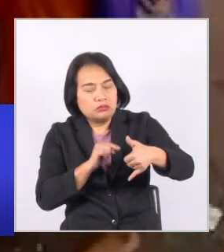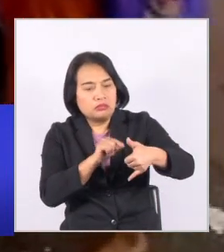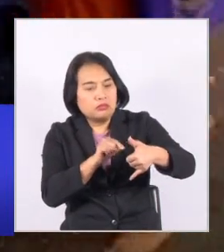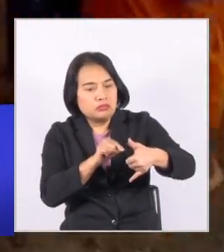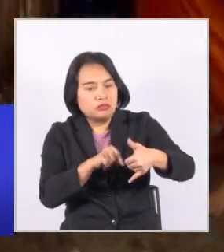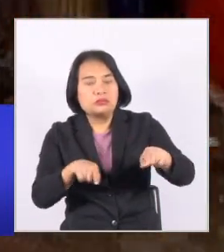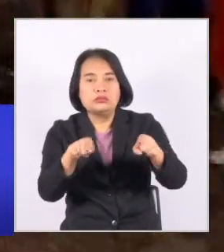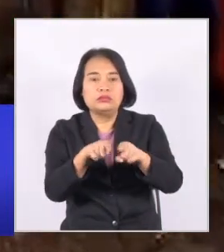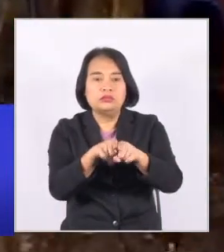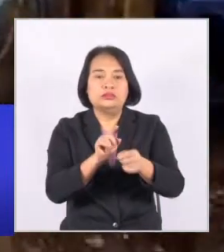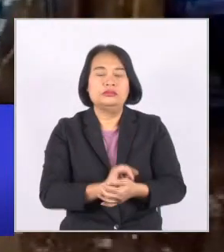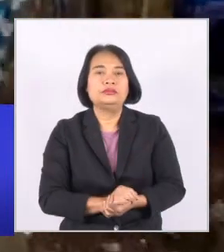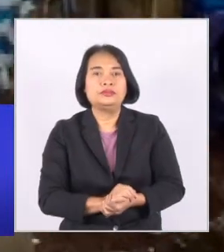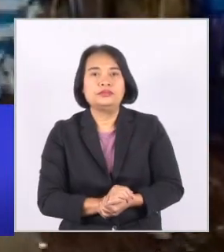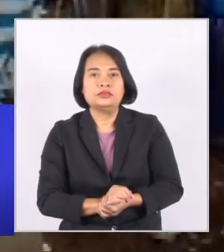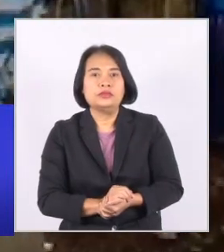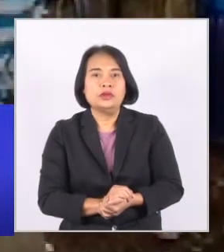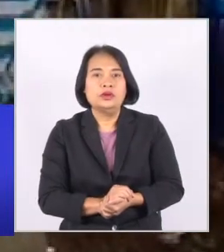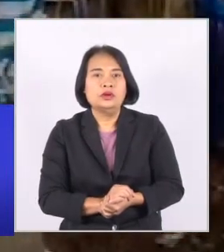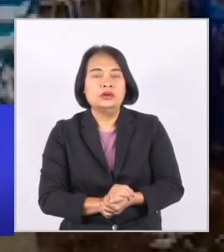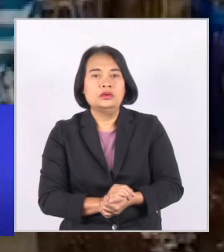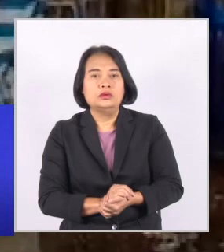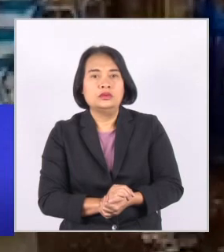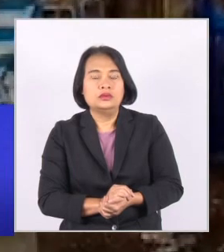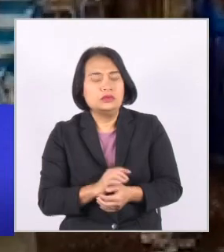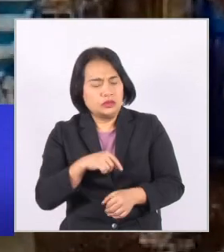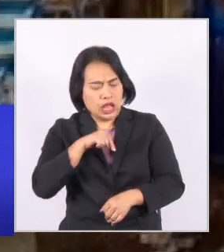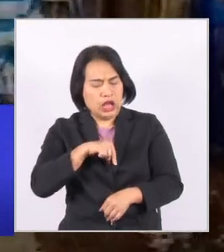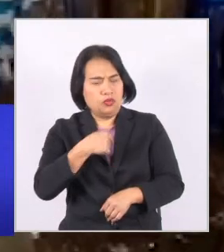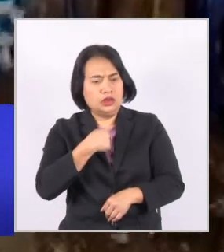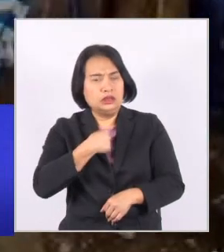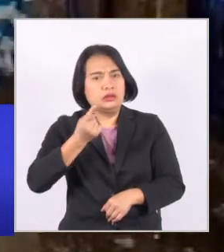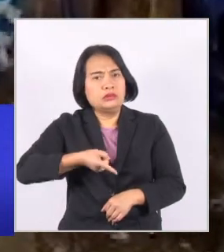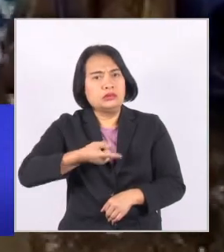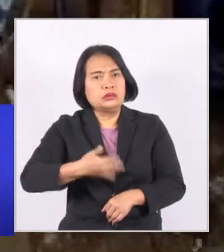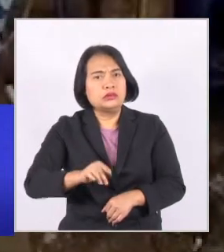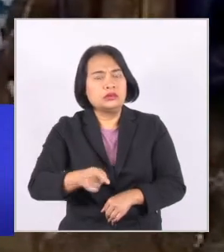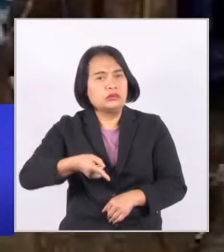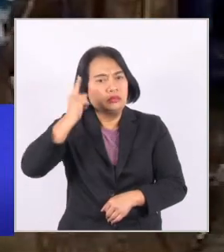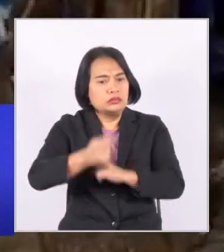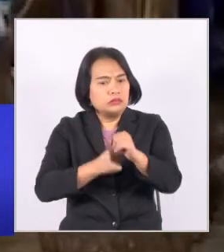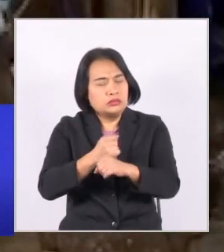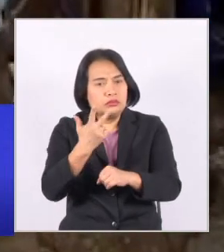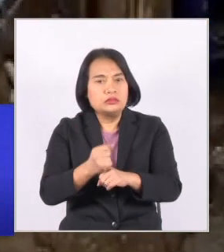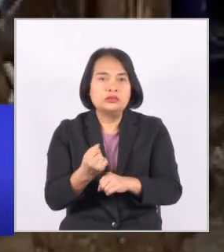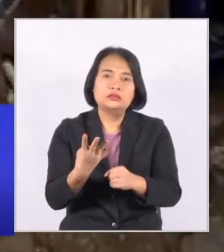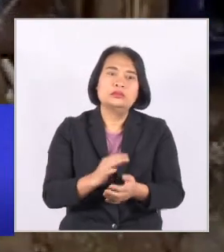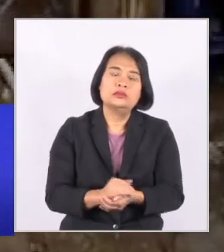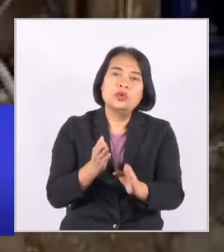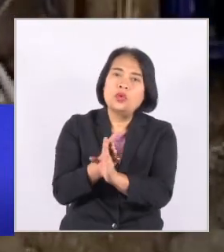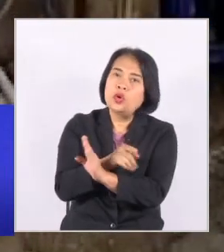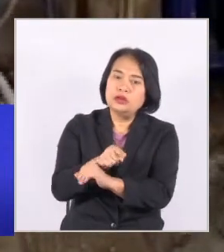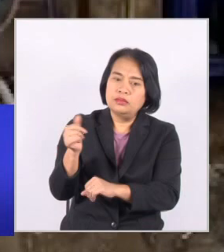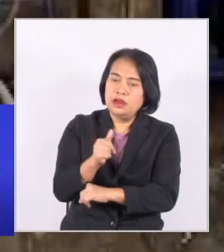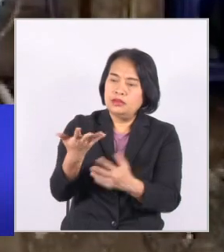ที่เดียวกันนะส่วนพระรูปที่ถูกต่อว่าเนี่ยบอกว่าก็เคยยืนตรงนี้มาก่อน 3-4 ปีแล้วก่อนหน้านี้ไม่ได้มาเพราะว่าไม่ค่อยสบายไม่มีเวล